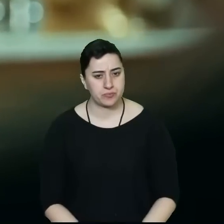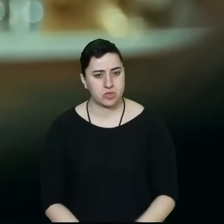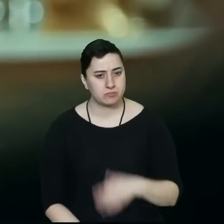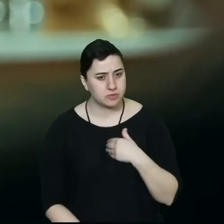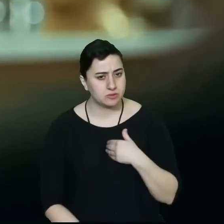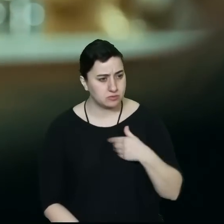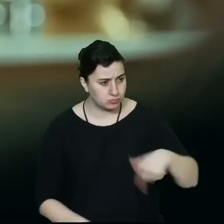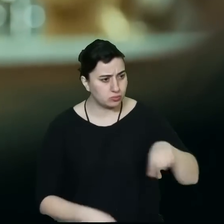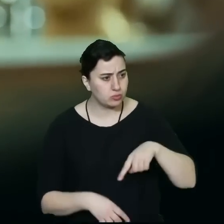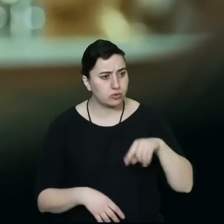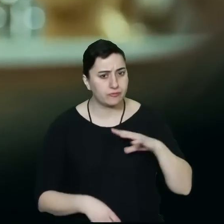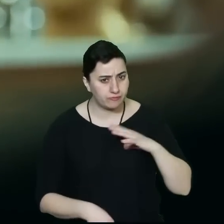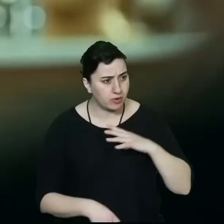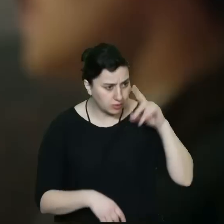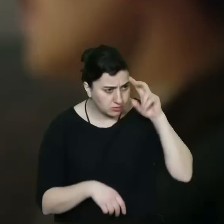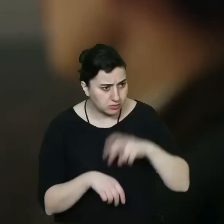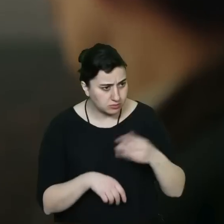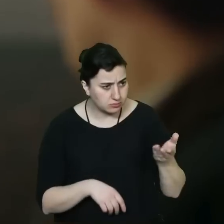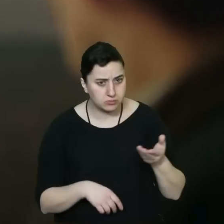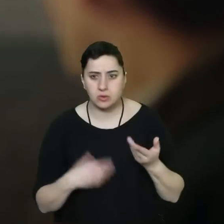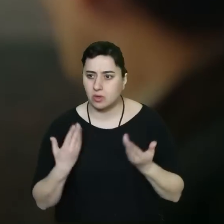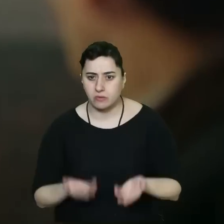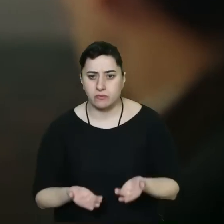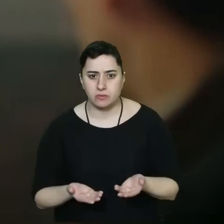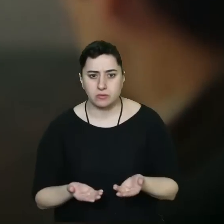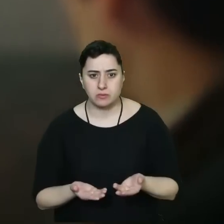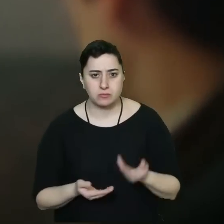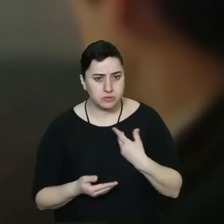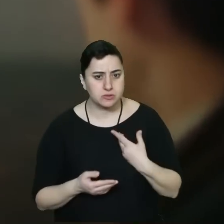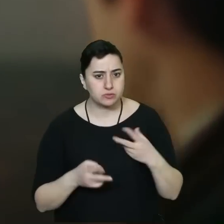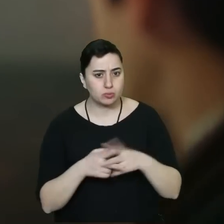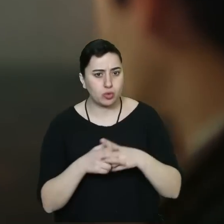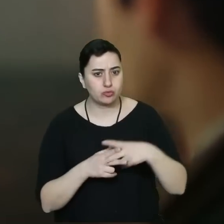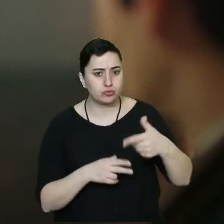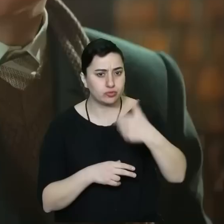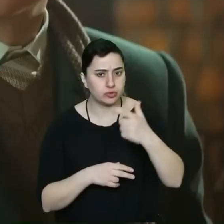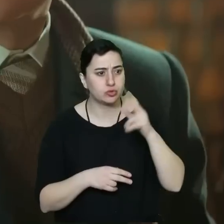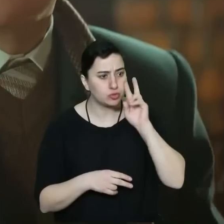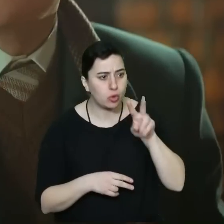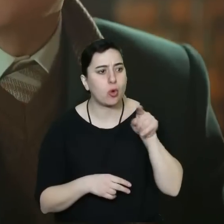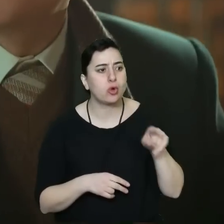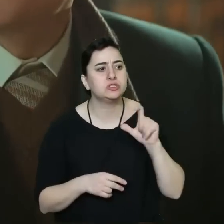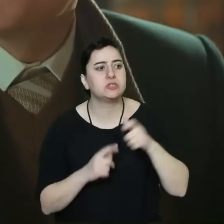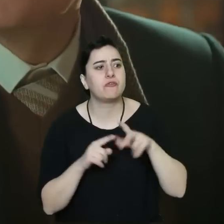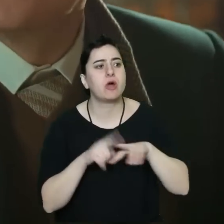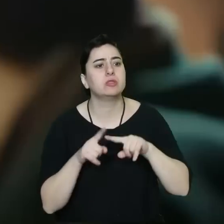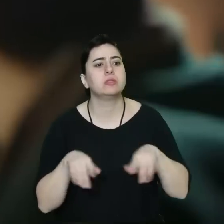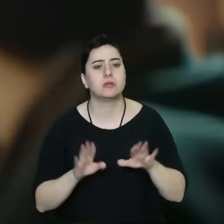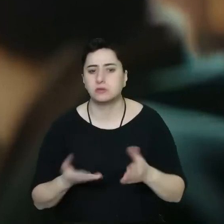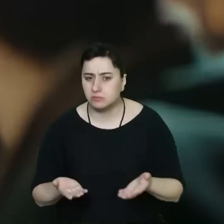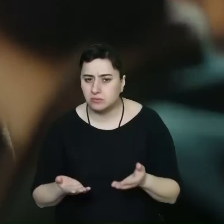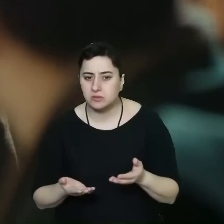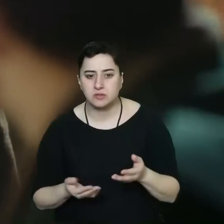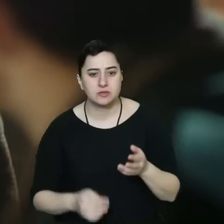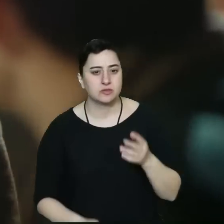Biz o gün buralardaydık. Değil mi Süleyman? Evet. Evet, biz polisi vuran kişiyi gördük. Cevat değildi o. Gördünüz mü?